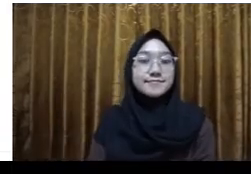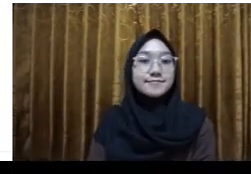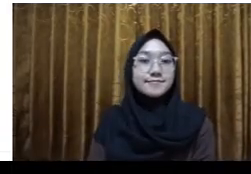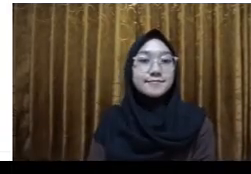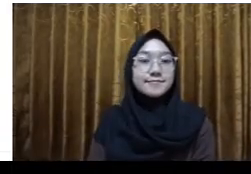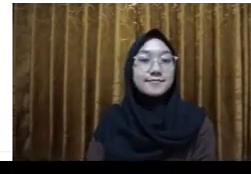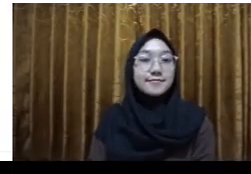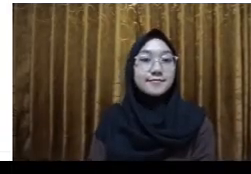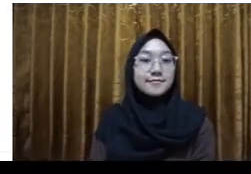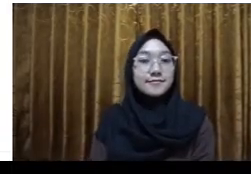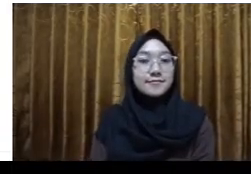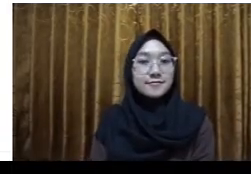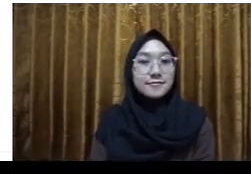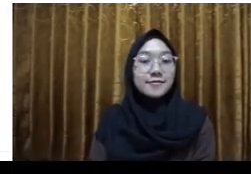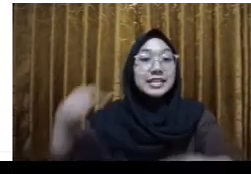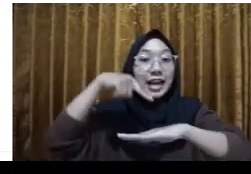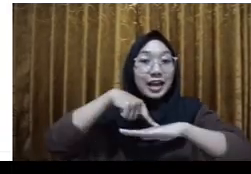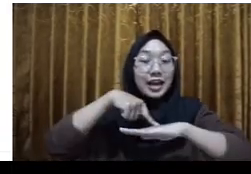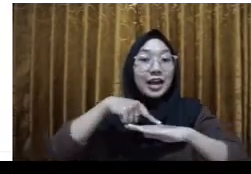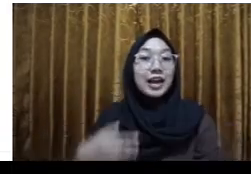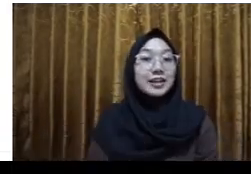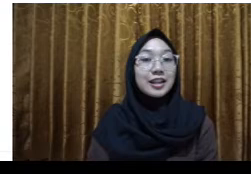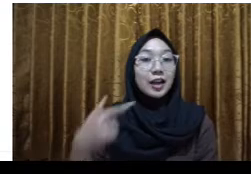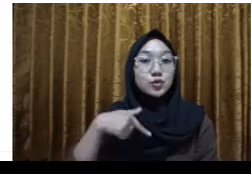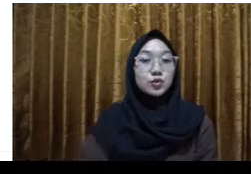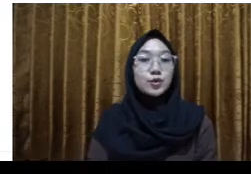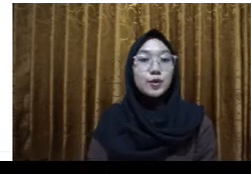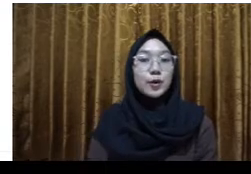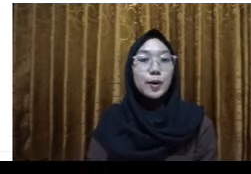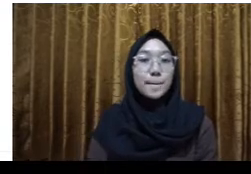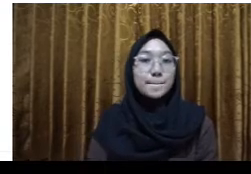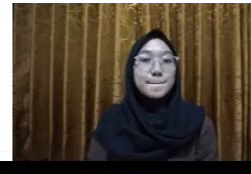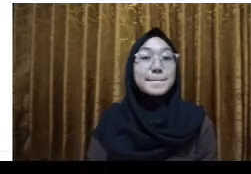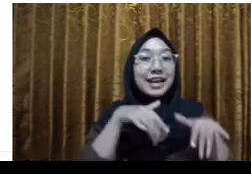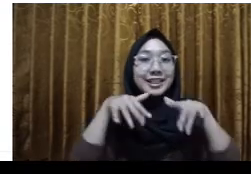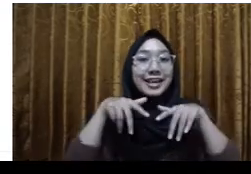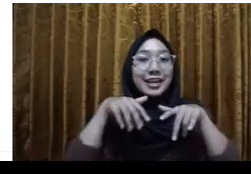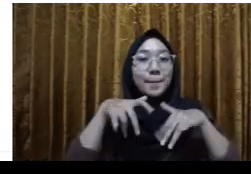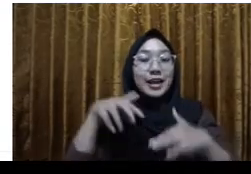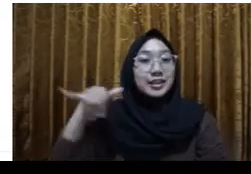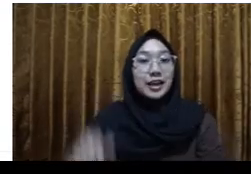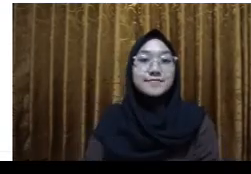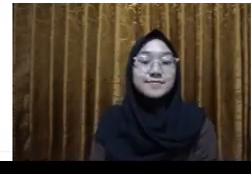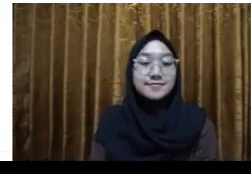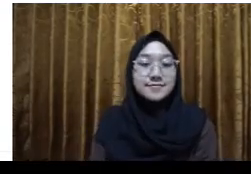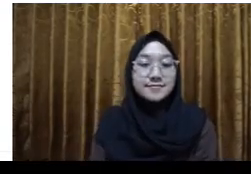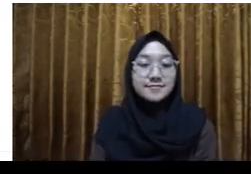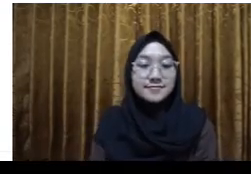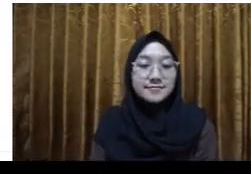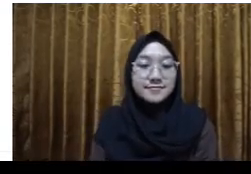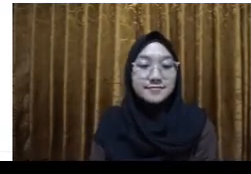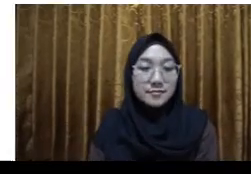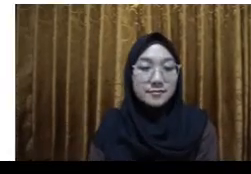copy to program files type Abby find reader item File-file yang berformat image ya teman-teman. Coba saya cari dulu ya. Cadaton data